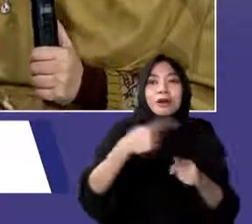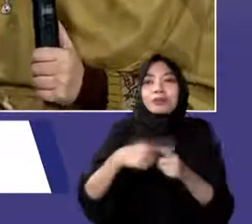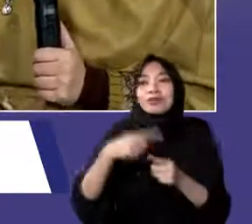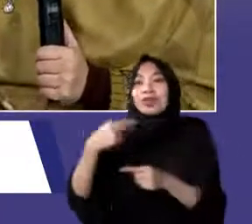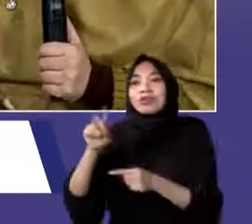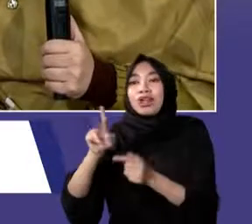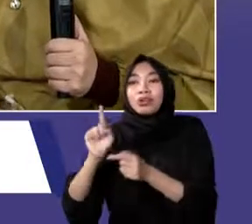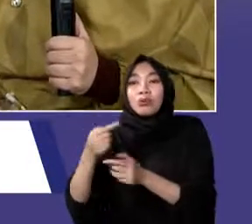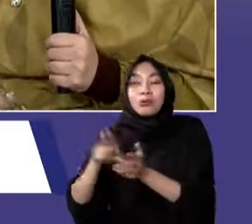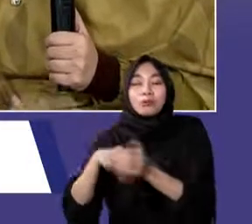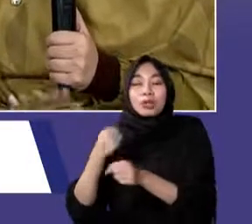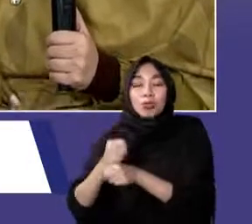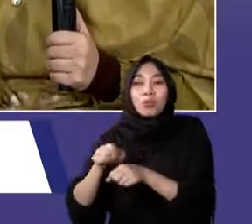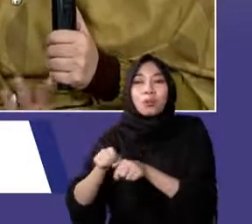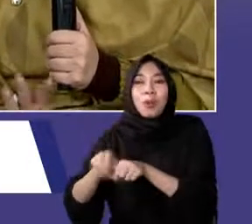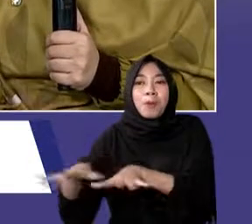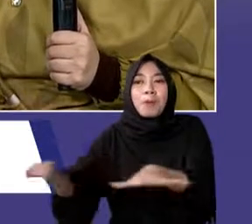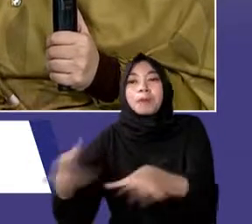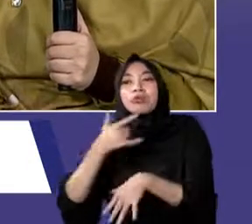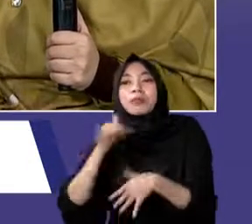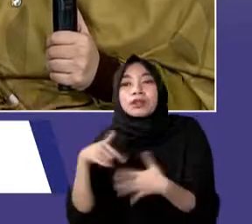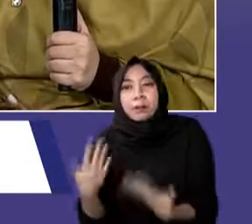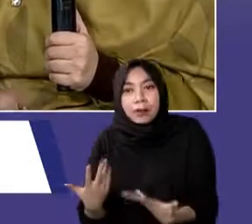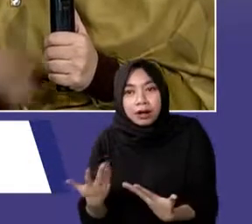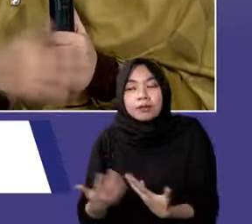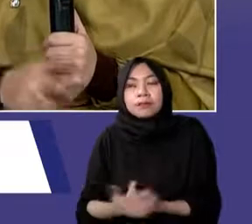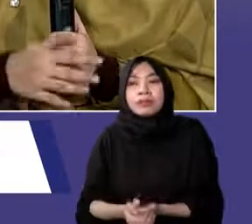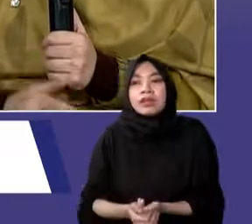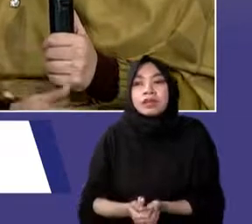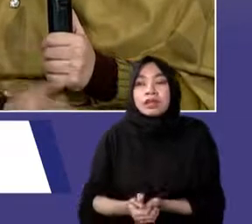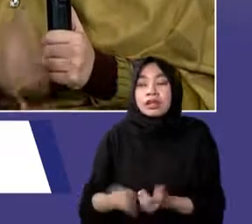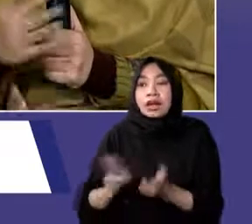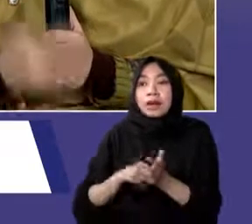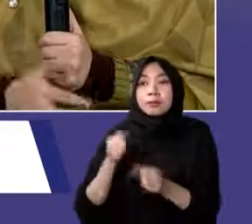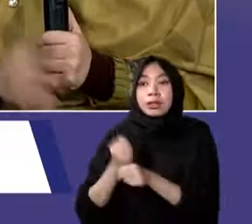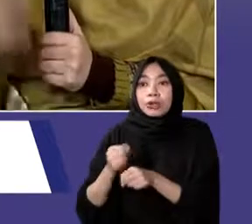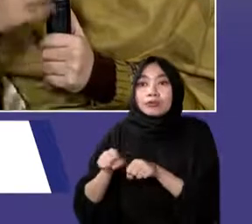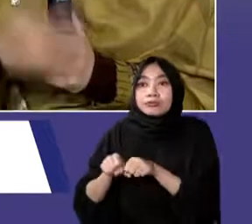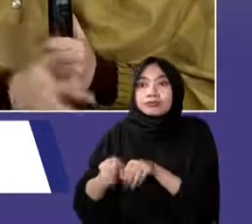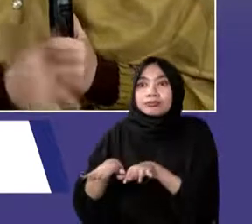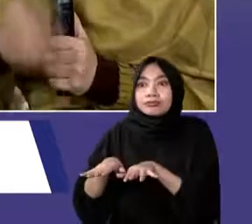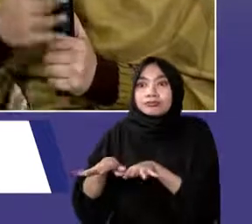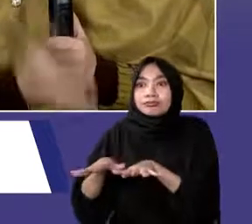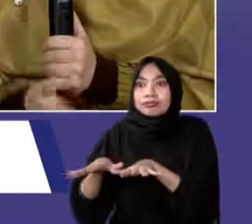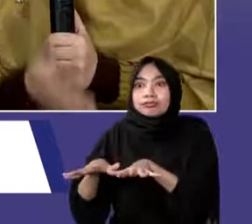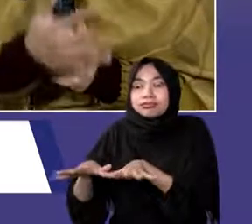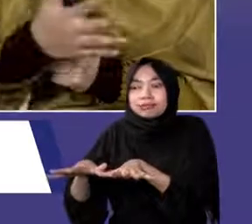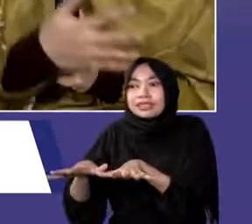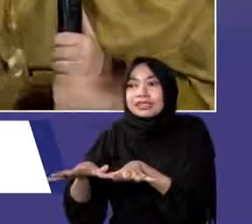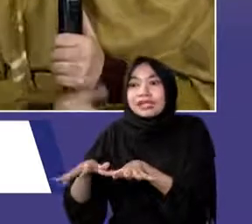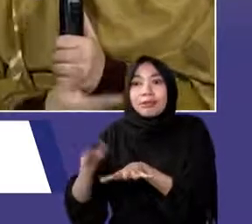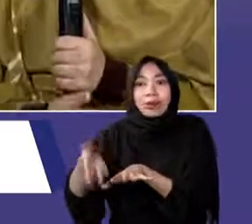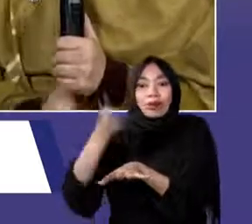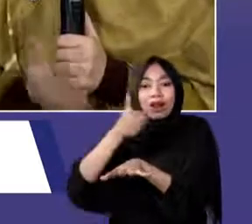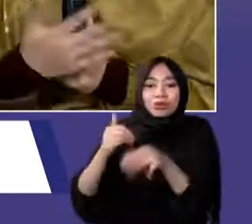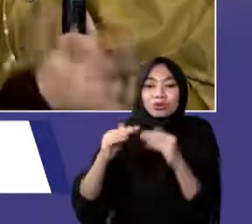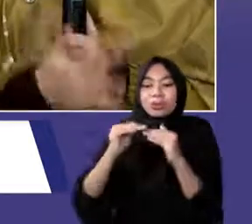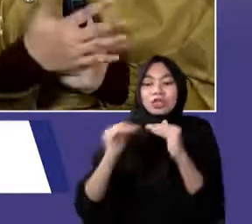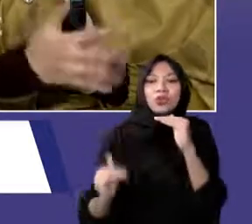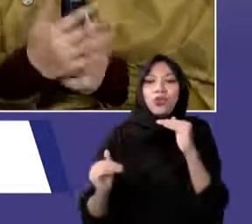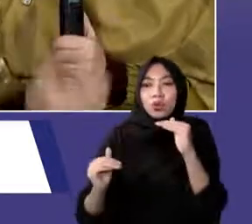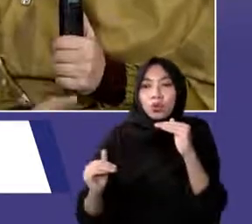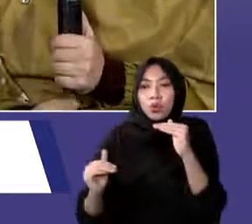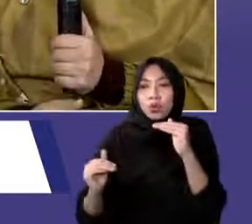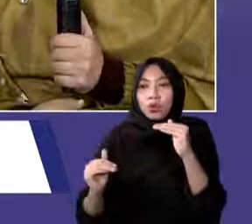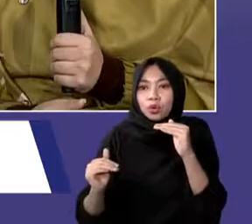rate mingguannya. Dan ternyata kalau kita bandingkan positivity rate pada pekan terakhir justru lebih rendah dibandingkan dengan pekan sebelumnya